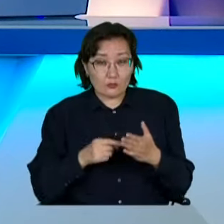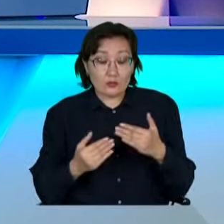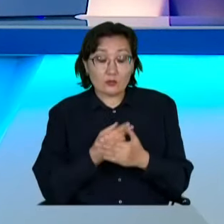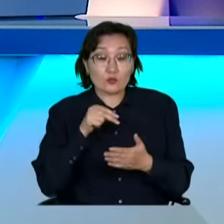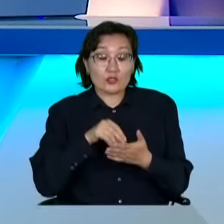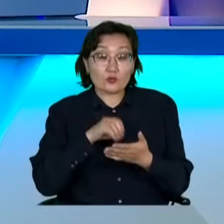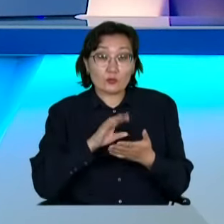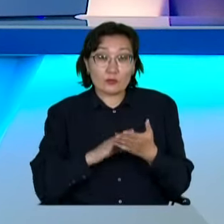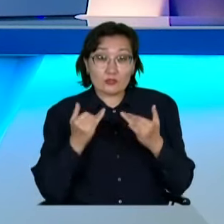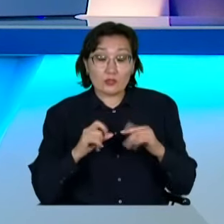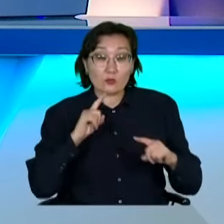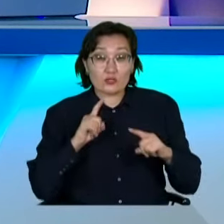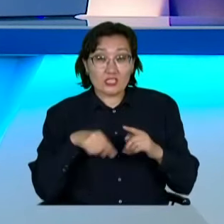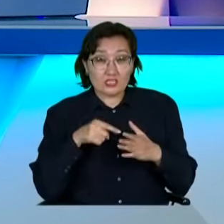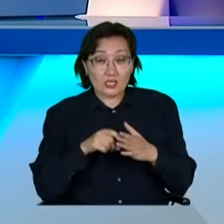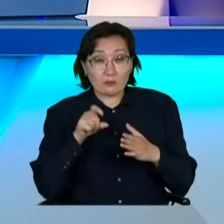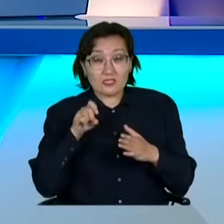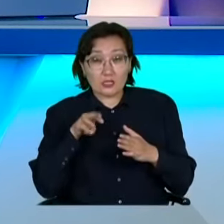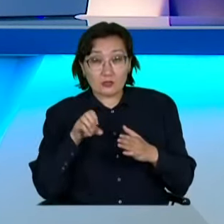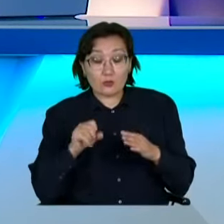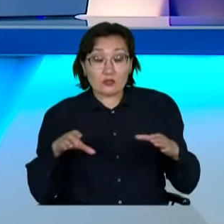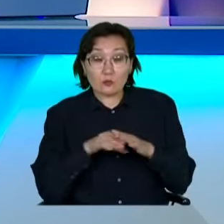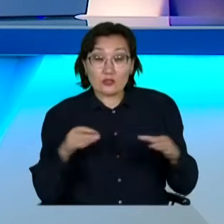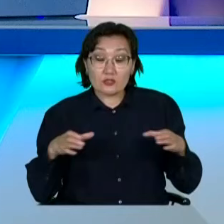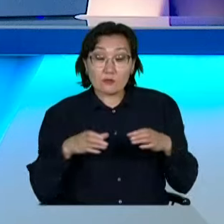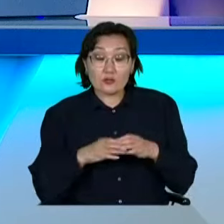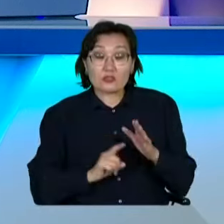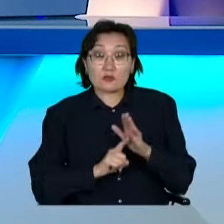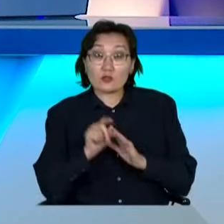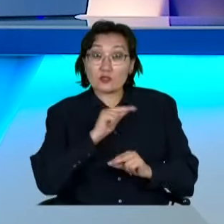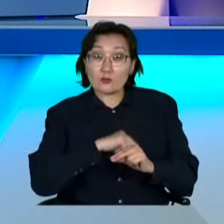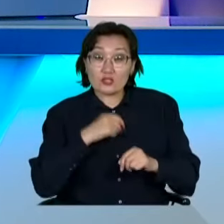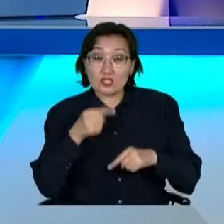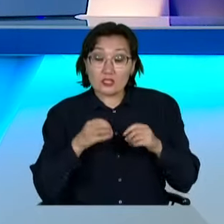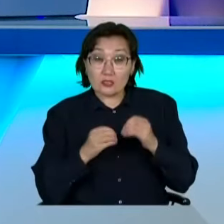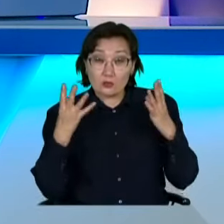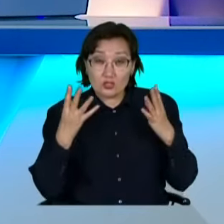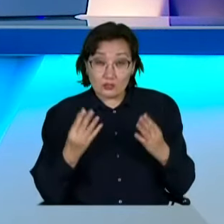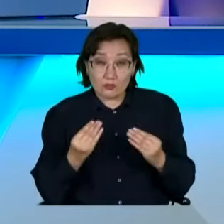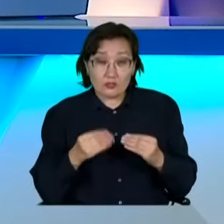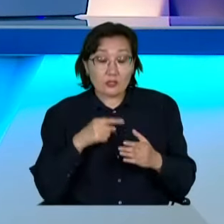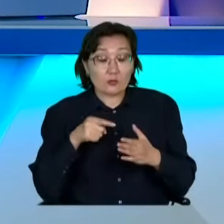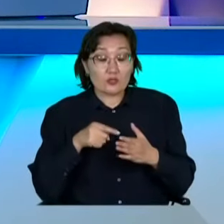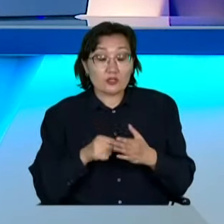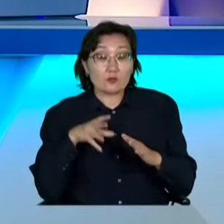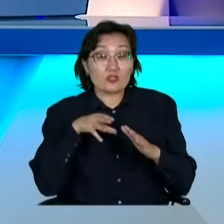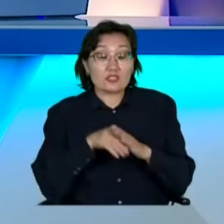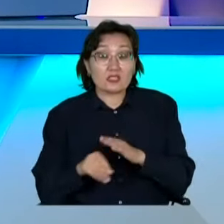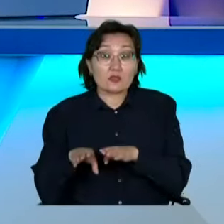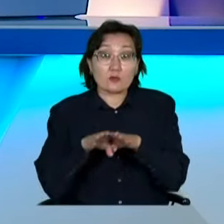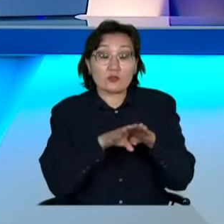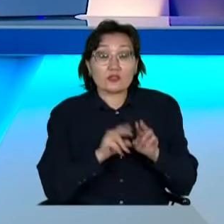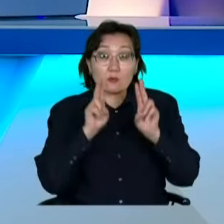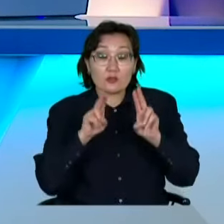тариф утвердили сегодня на сессии городского маслихата. Он вступит в силу через 10 дней. Помимо этого, в мегаполисе внедрят единый